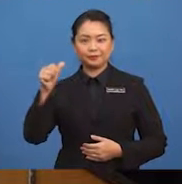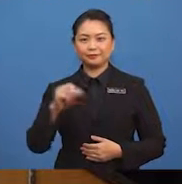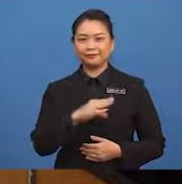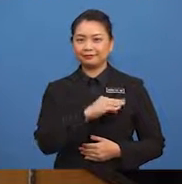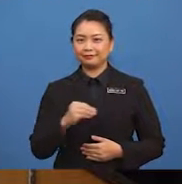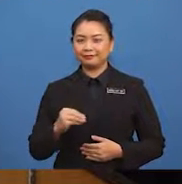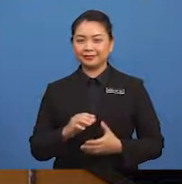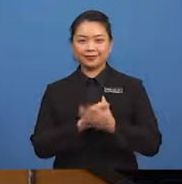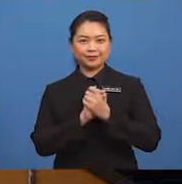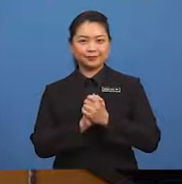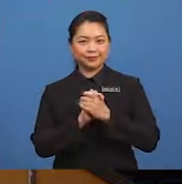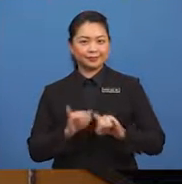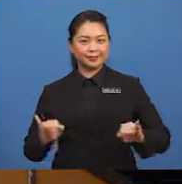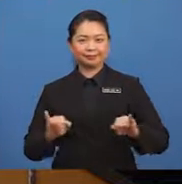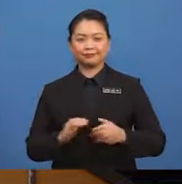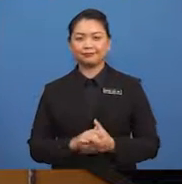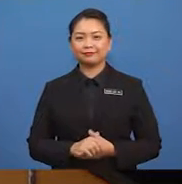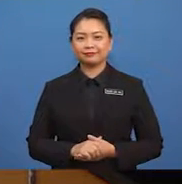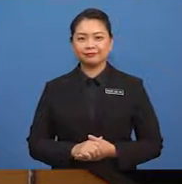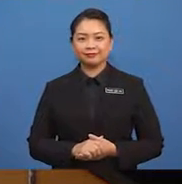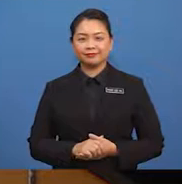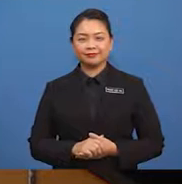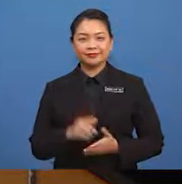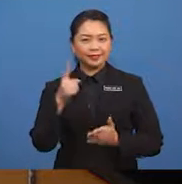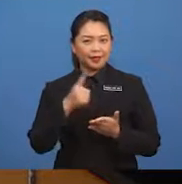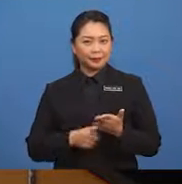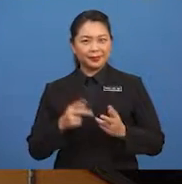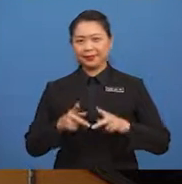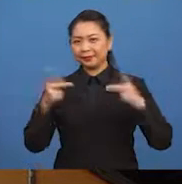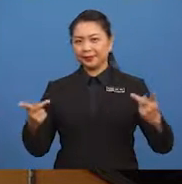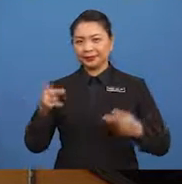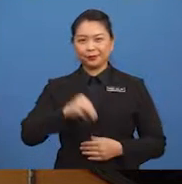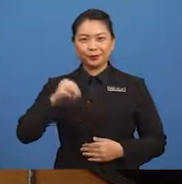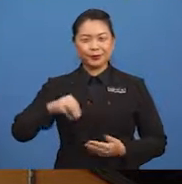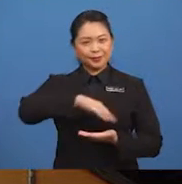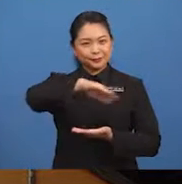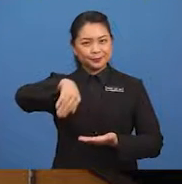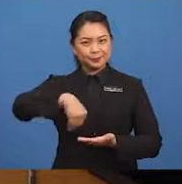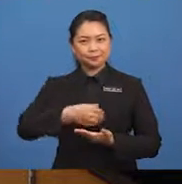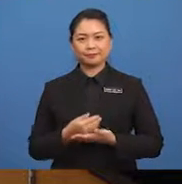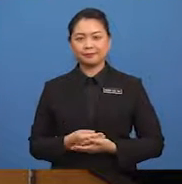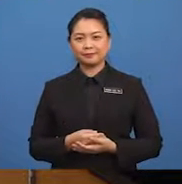Assalamualaikum dan salam sejahtera. Apa khabar murid-murid semua?